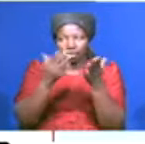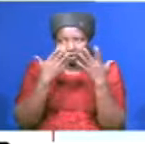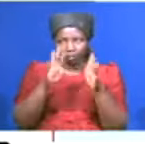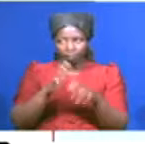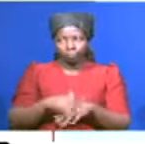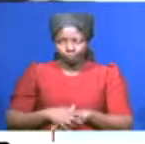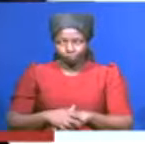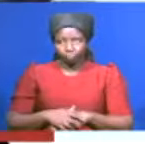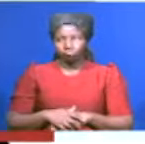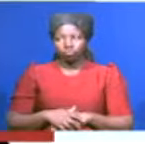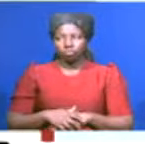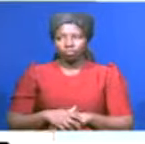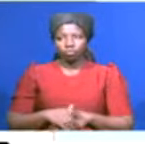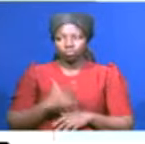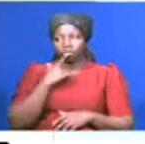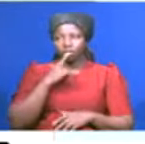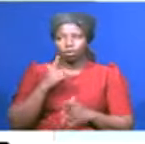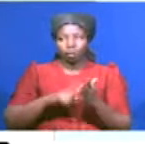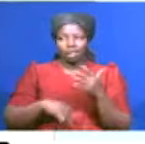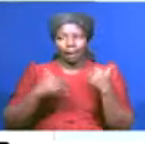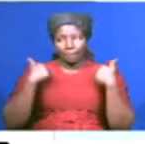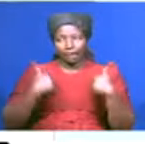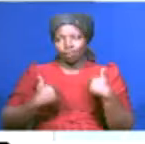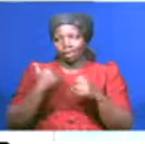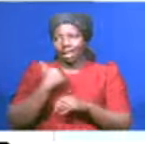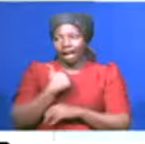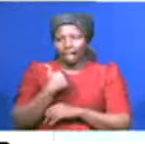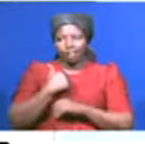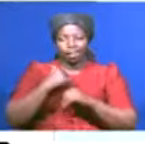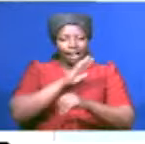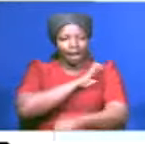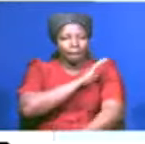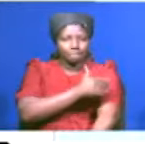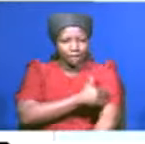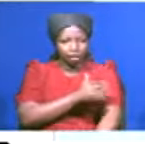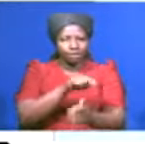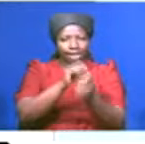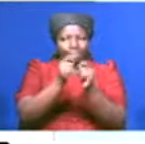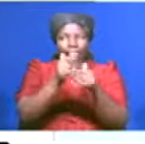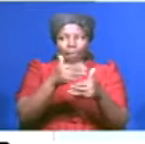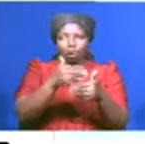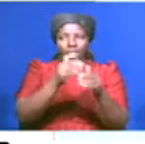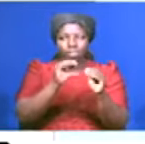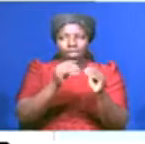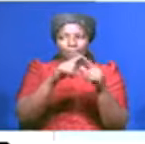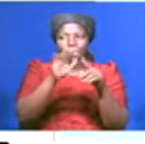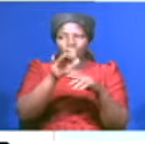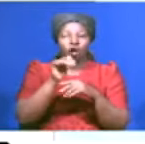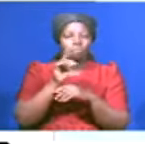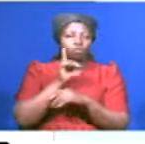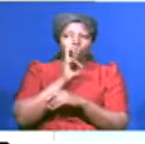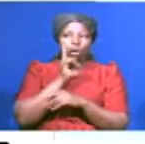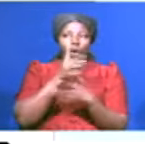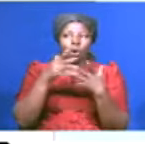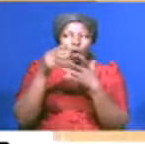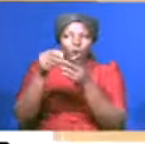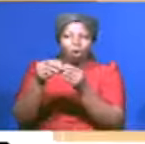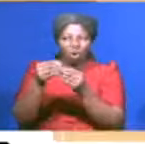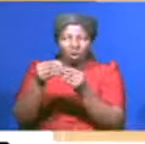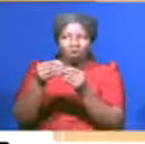sina uwezo wa kubadilisha mipaka. Lakini kuanzia kesho endeni mkachukue kodi Makueni. Sio ni kubadilisha